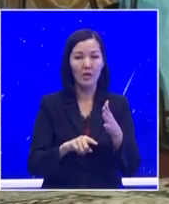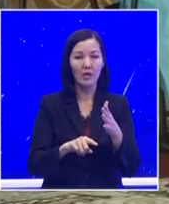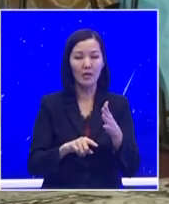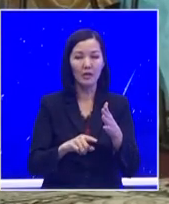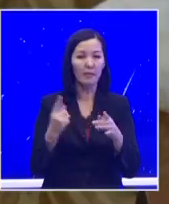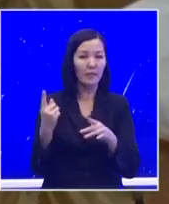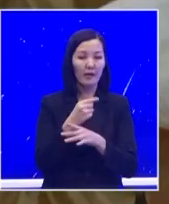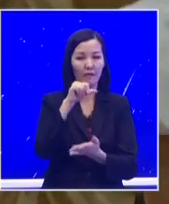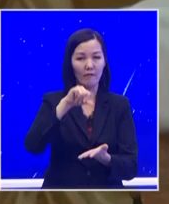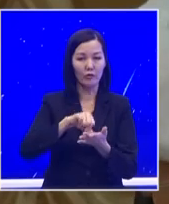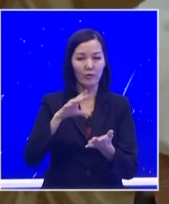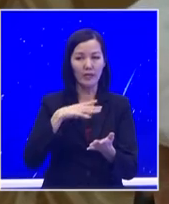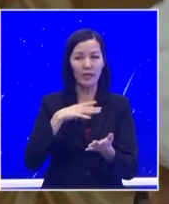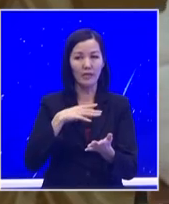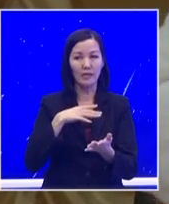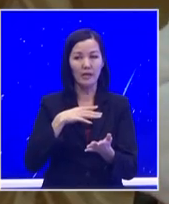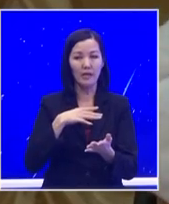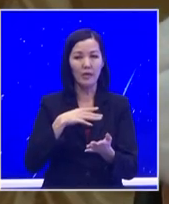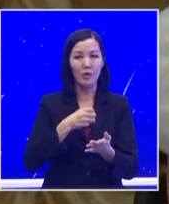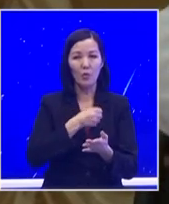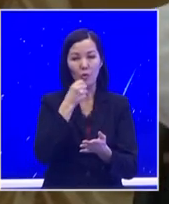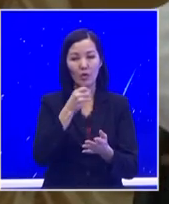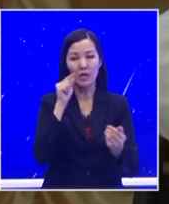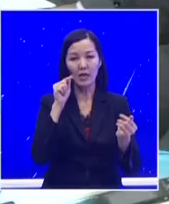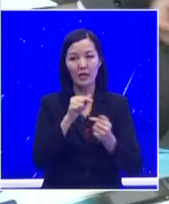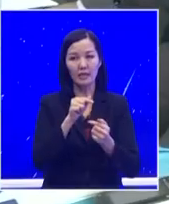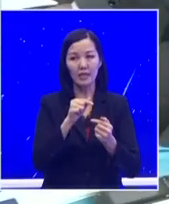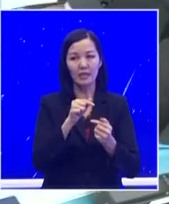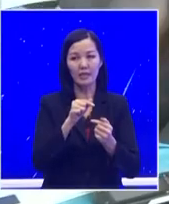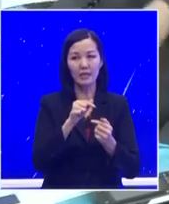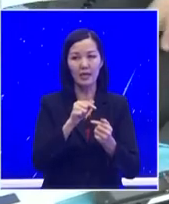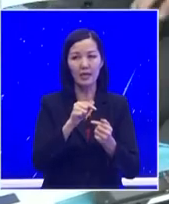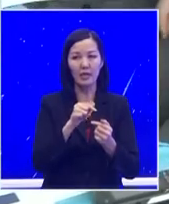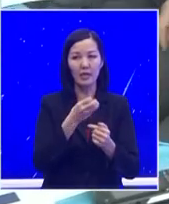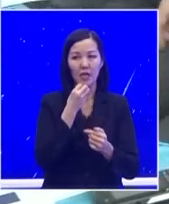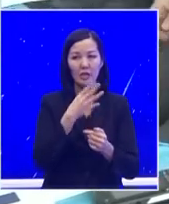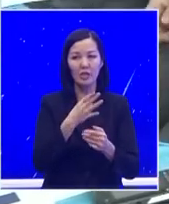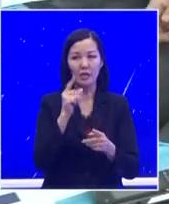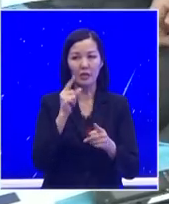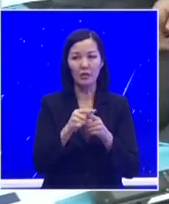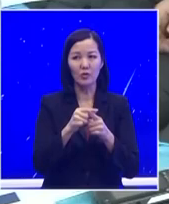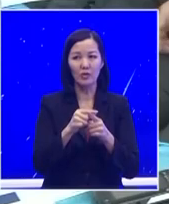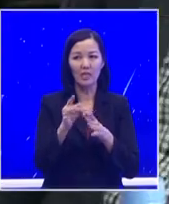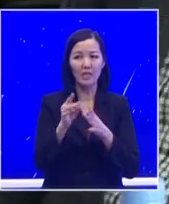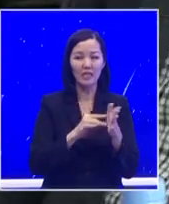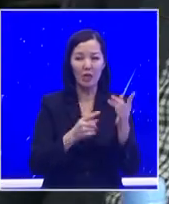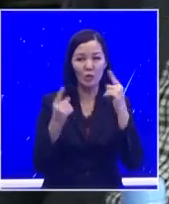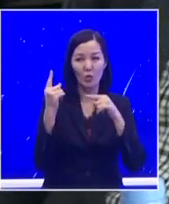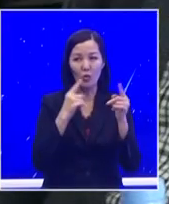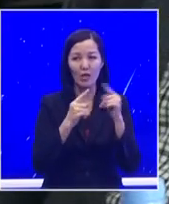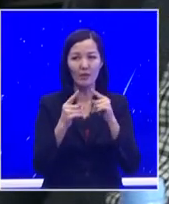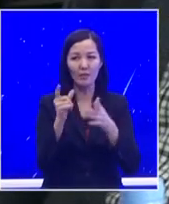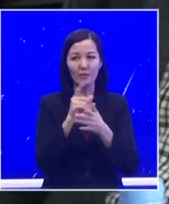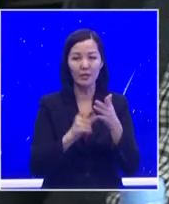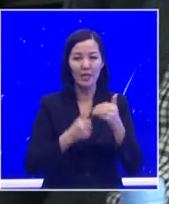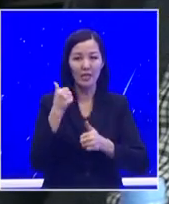сахнаға алғаш болып шықты. Өзінен бірнеше жас үлкен қарсыласына топ алдында жігерлене сөз қайырды. Қолма-қол суырып салып, жыр